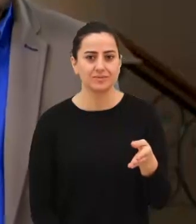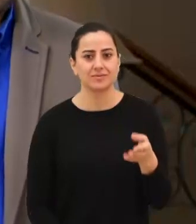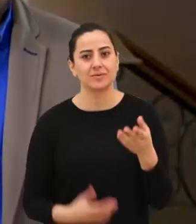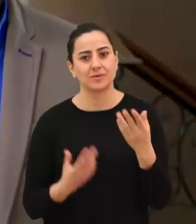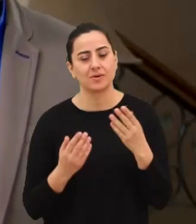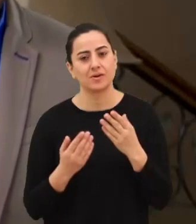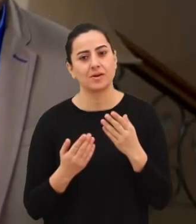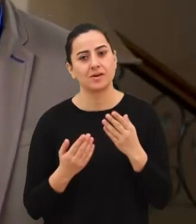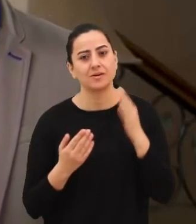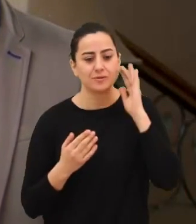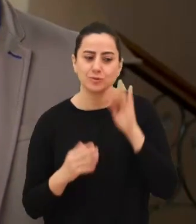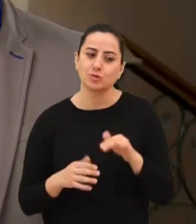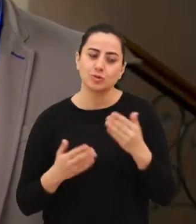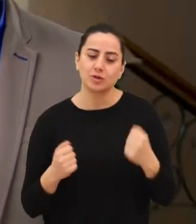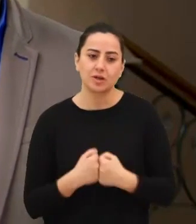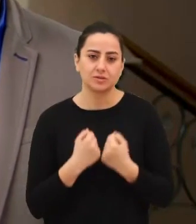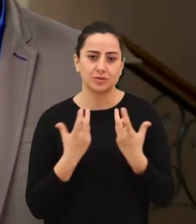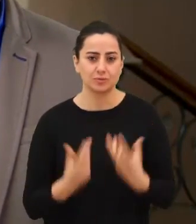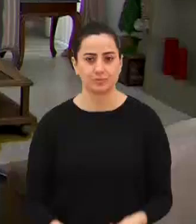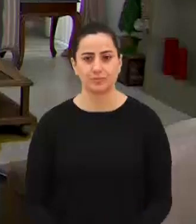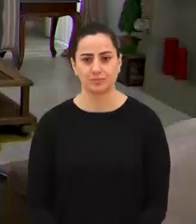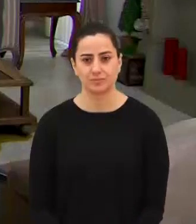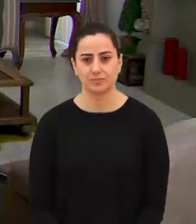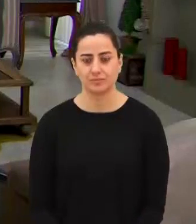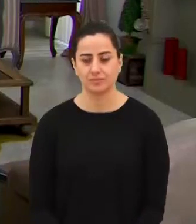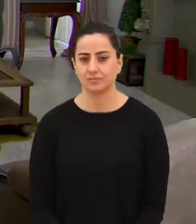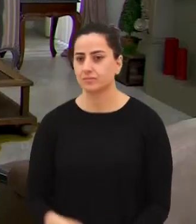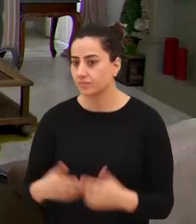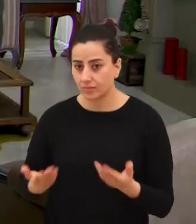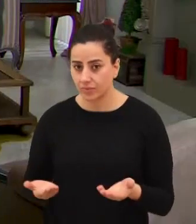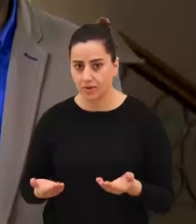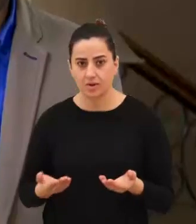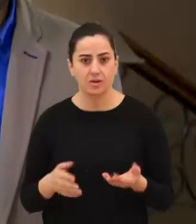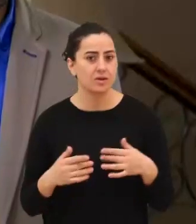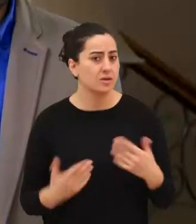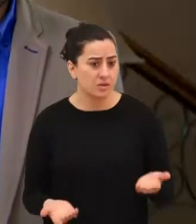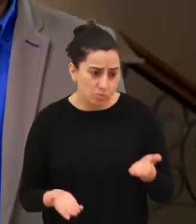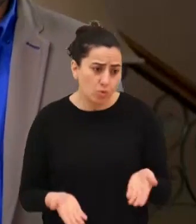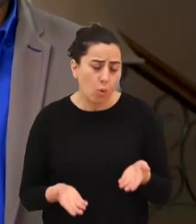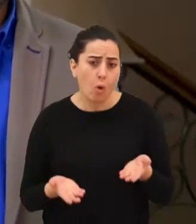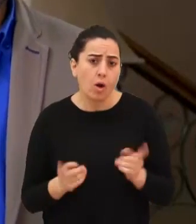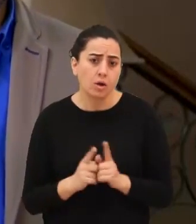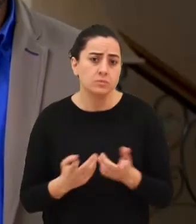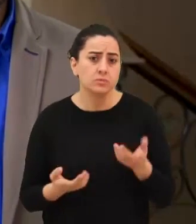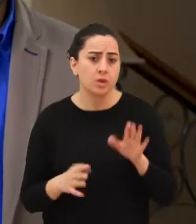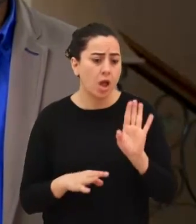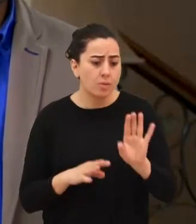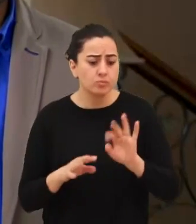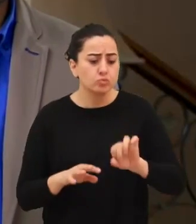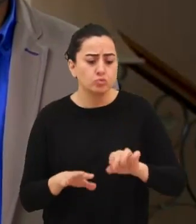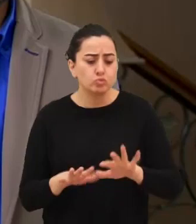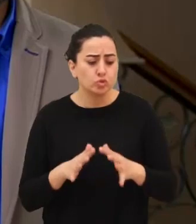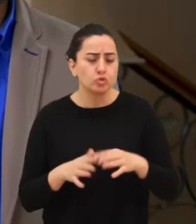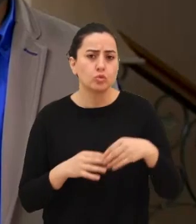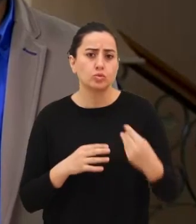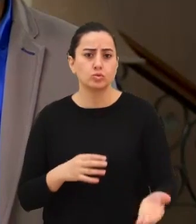da hamının başına gelebileceği bir aksilik başımıza geldi. Ya iyisi bu işte Biricik abla. Kapının kolu bozukmuş,